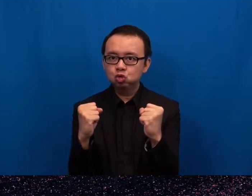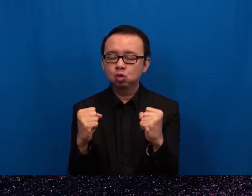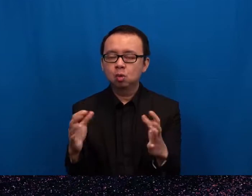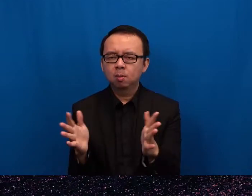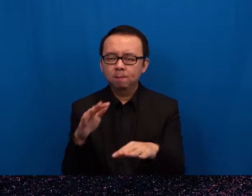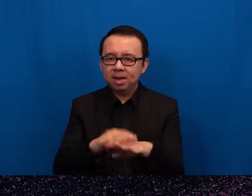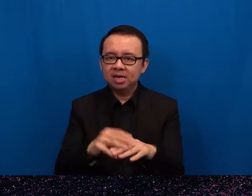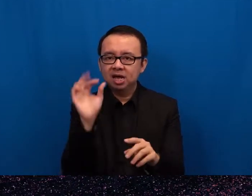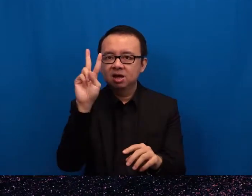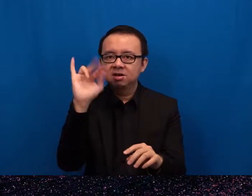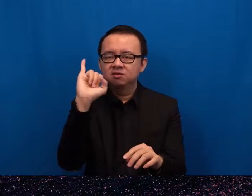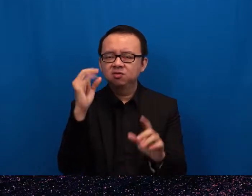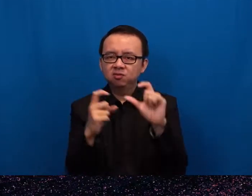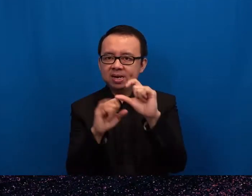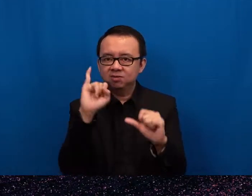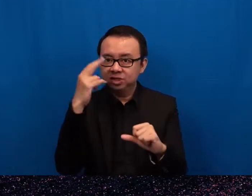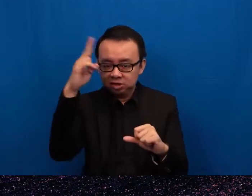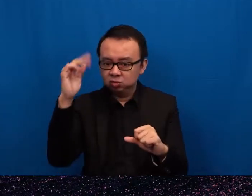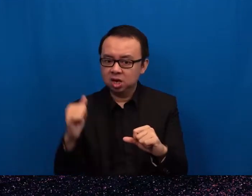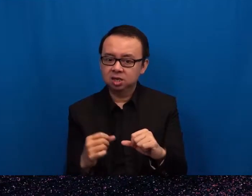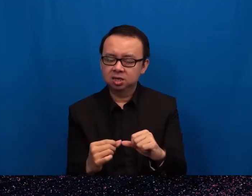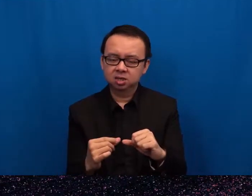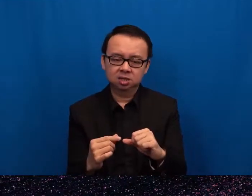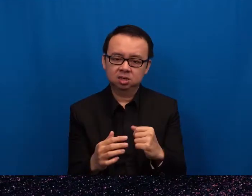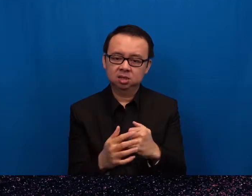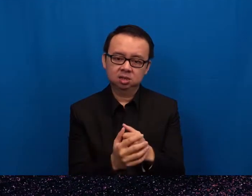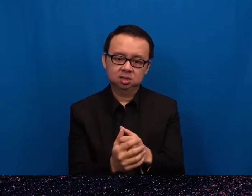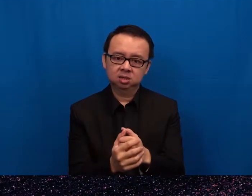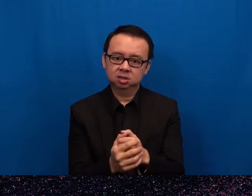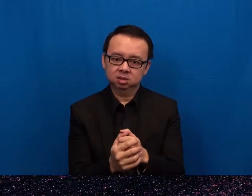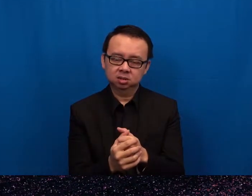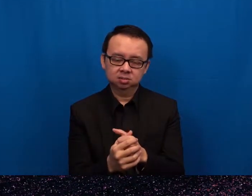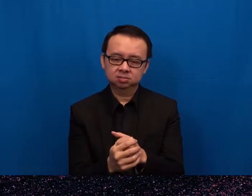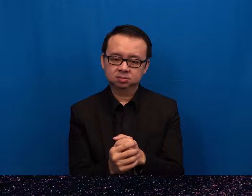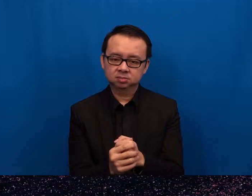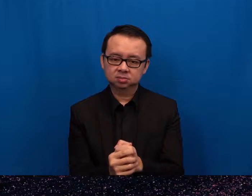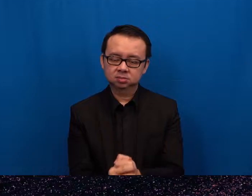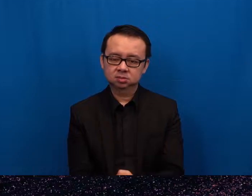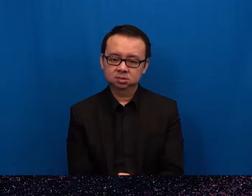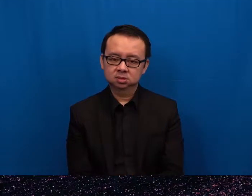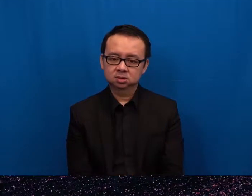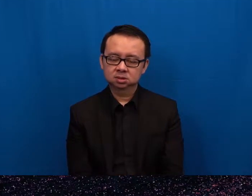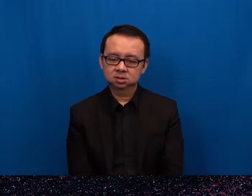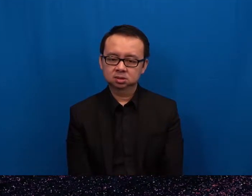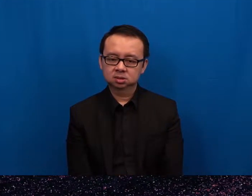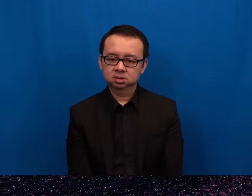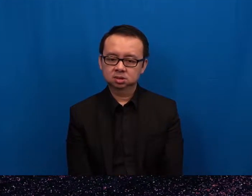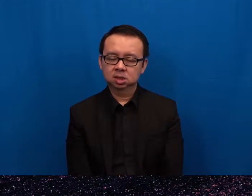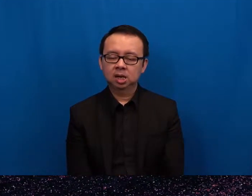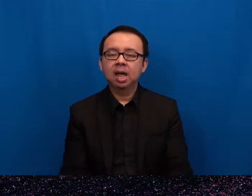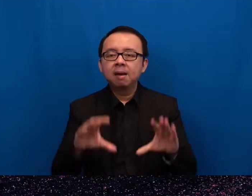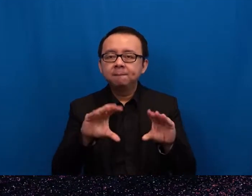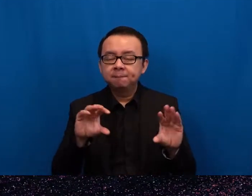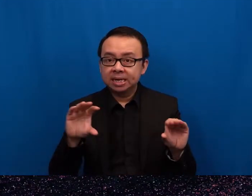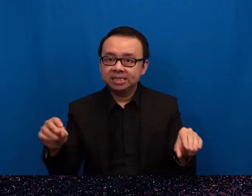Trust me, your spirit depends on it and your life will depend on your spirit. Pekerjaan Anda akan bergantung dengan spirit